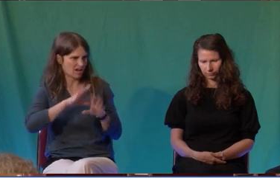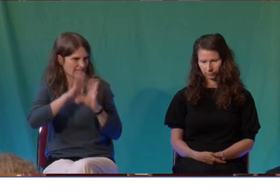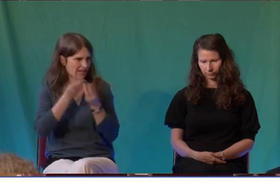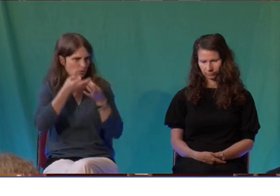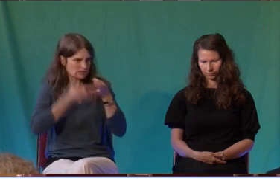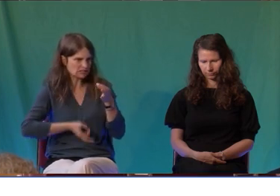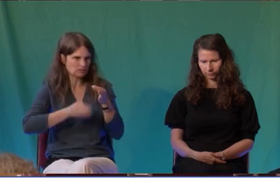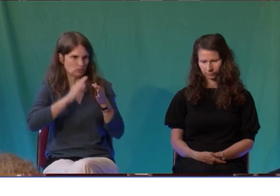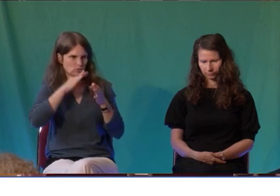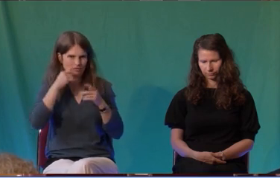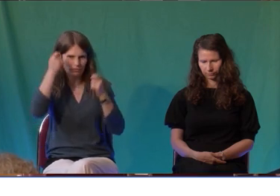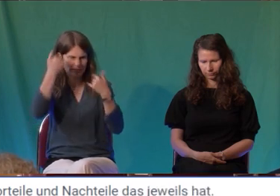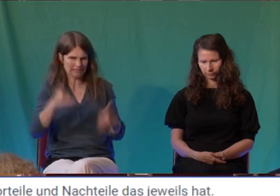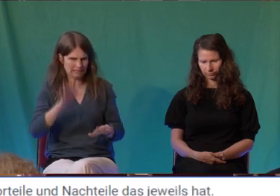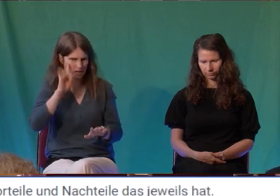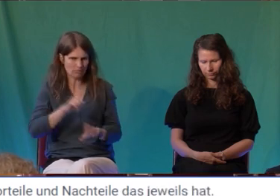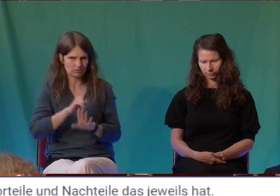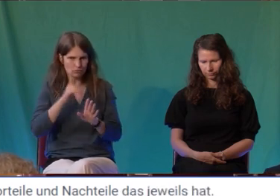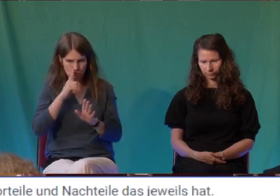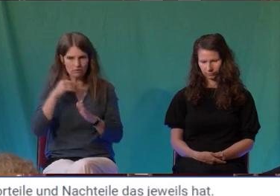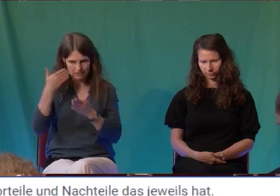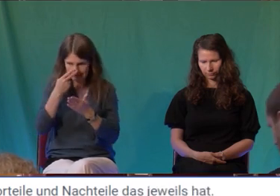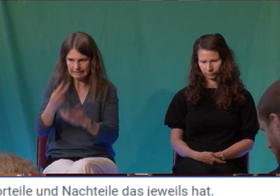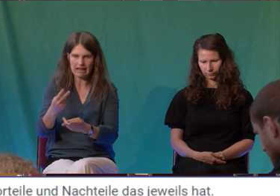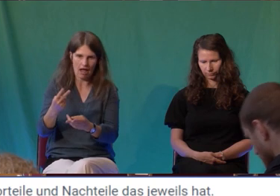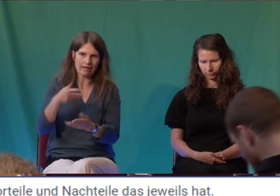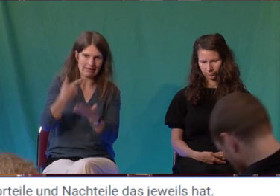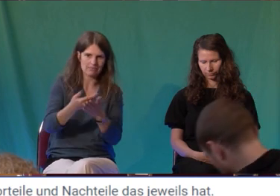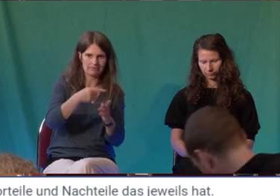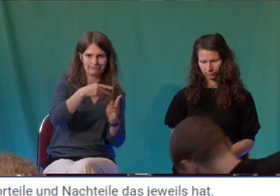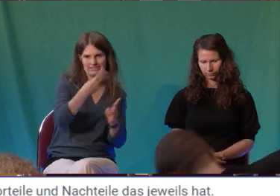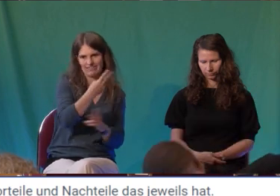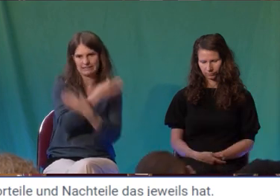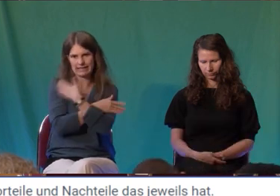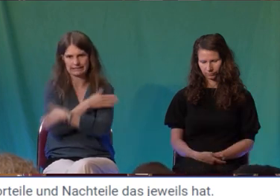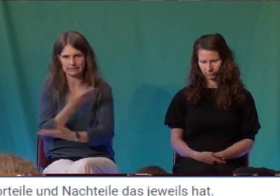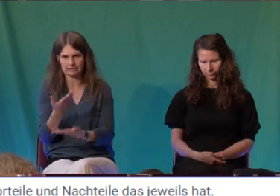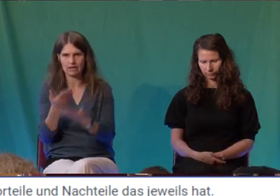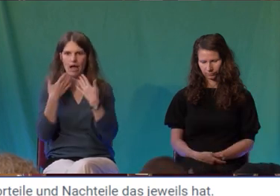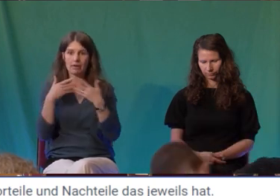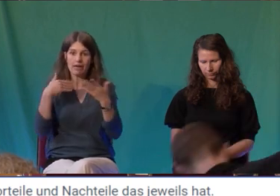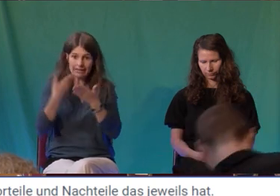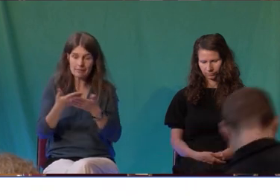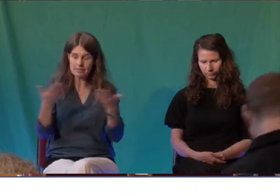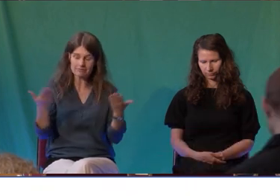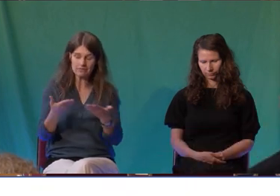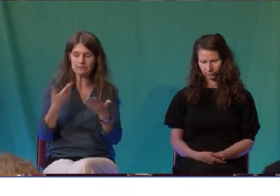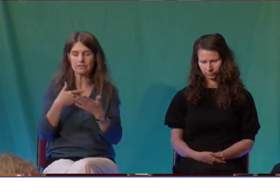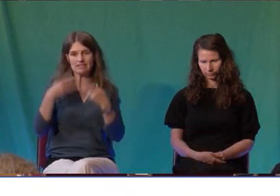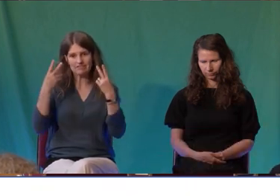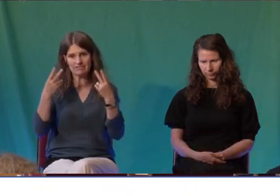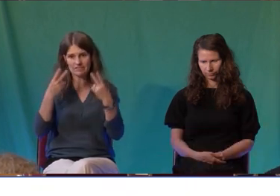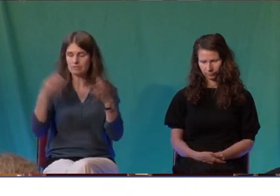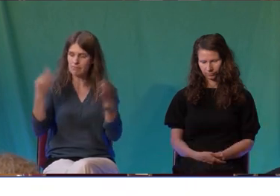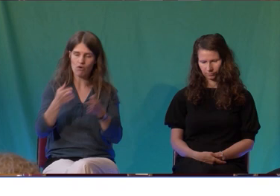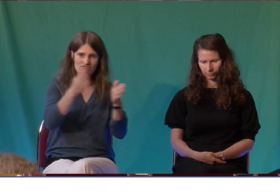benenne rausgekommen ist aber natürlich dass es immer Absprachen zwischen den verschiedenen Fachkräften